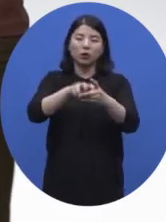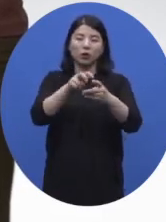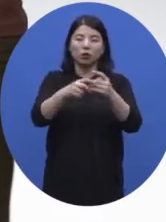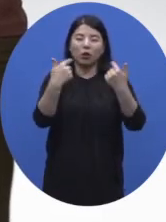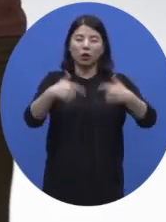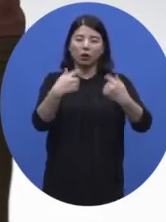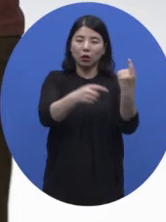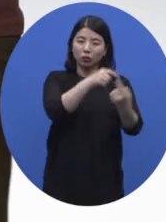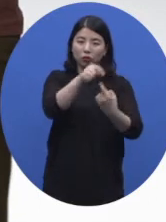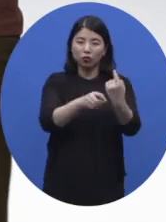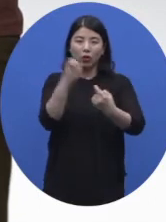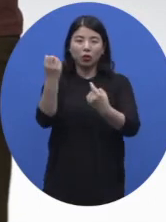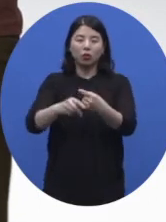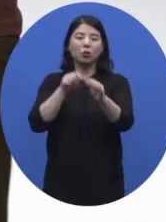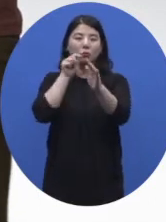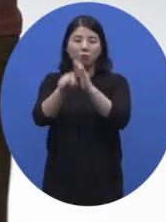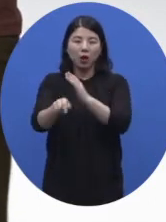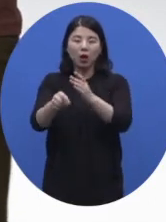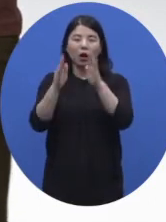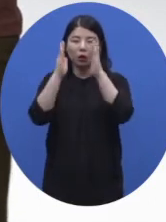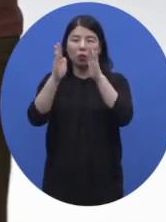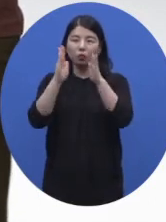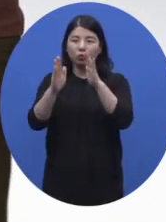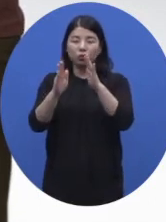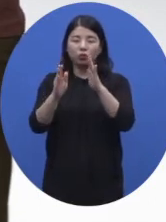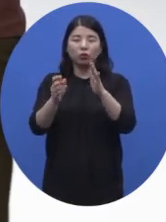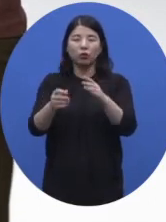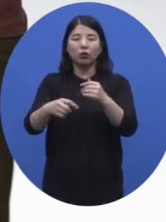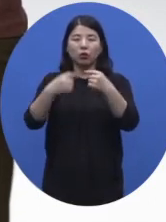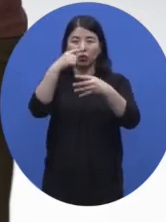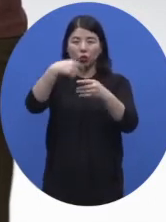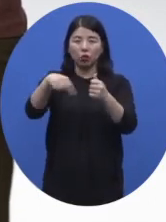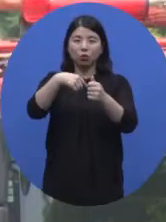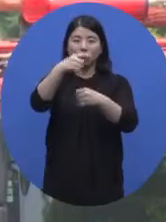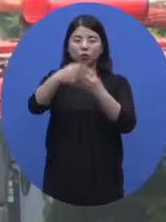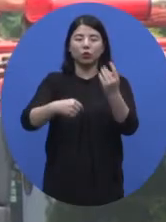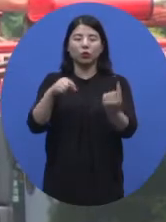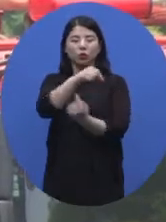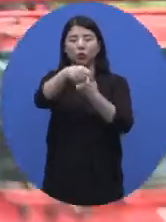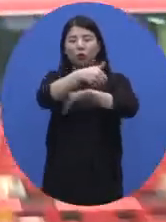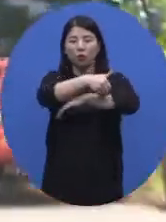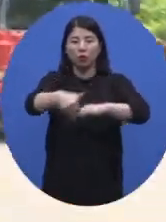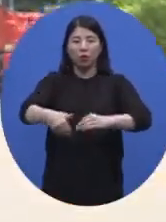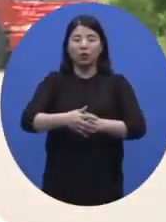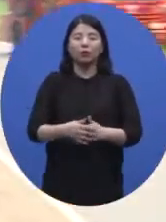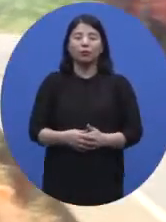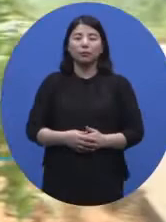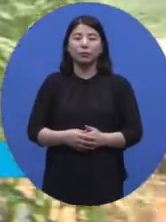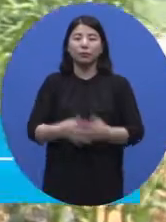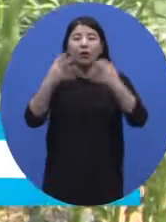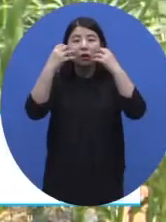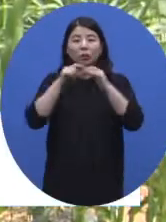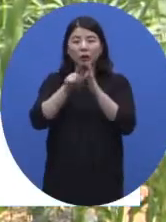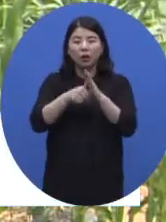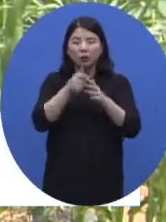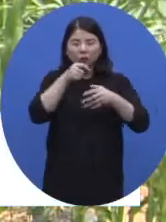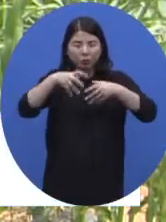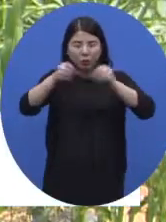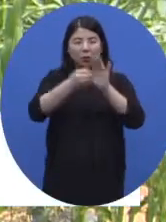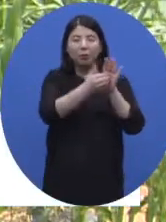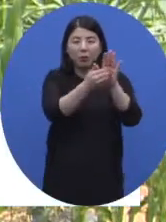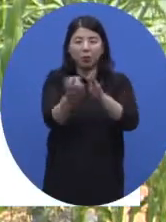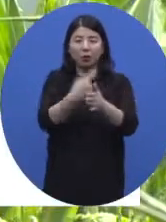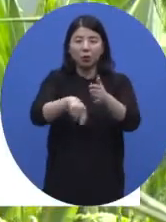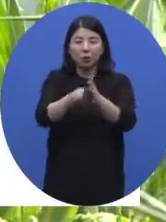찾아가는 기후 학교등 교육 프로그램을 추진할 예정입니다 여름철 가뭄에 대비해 밍 강군